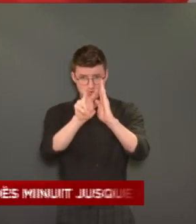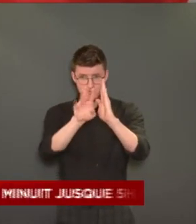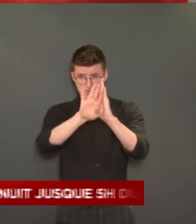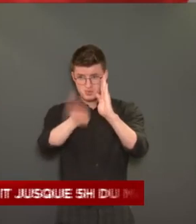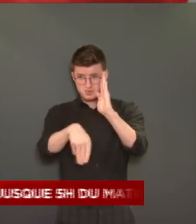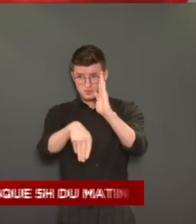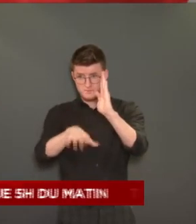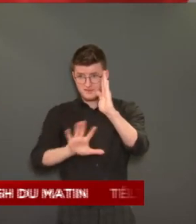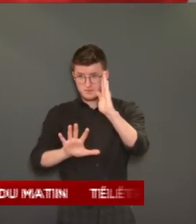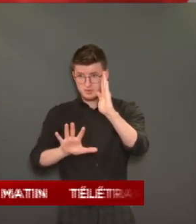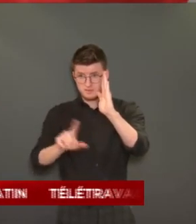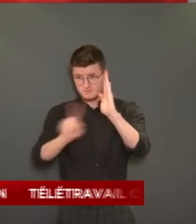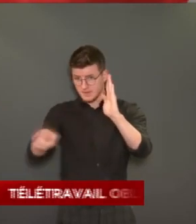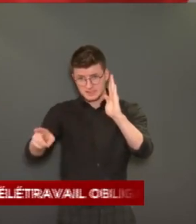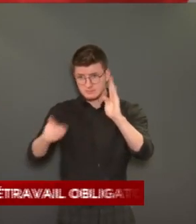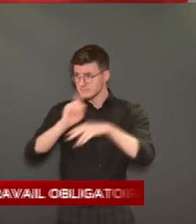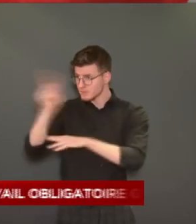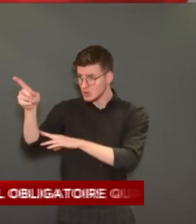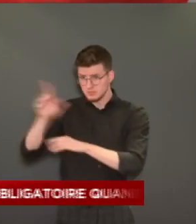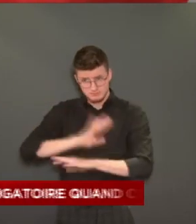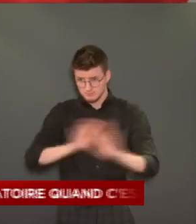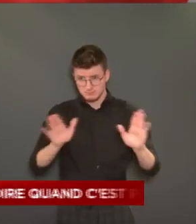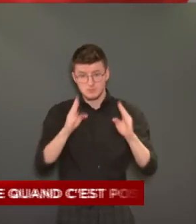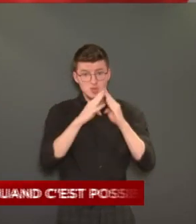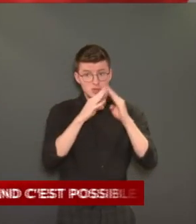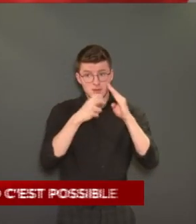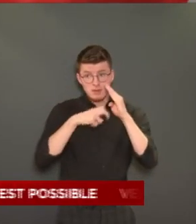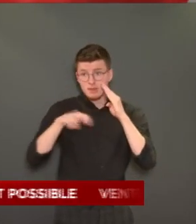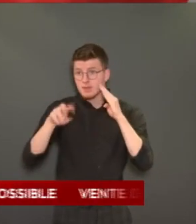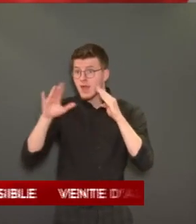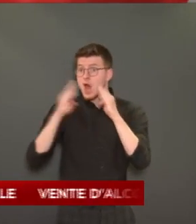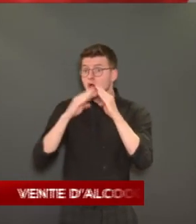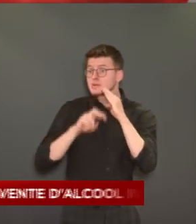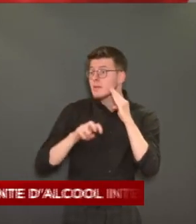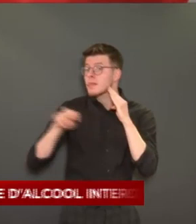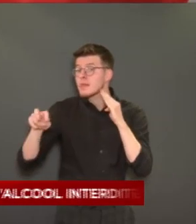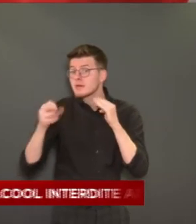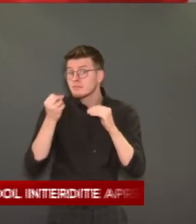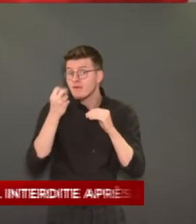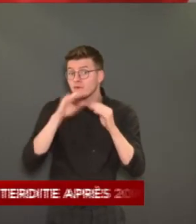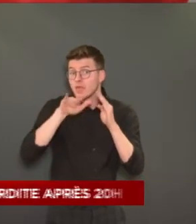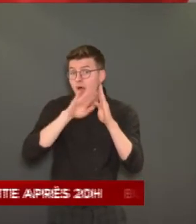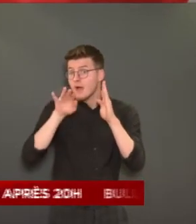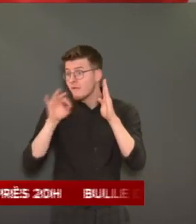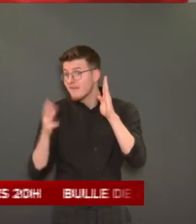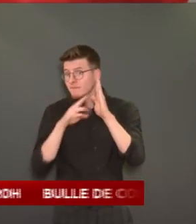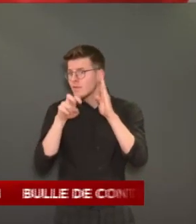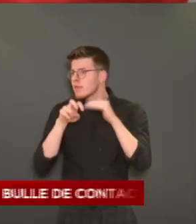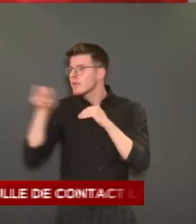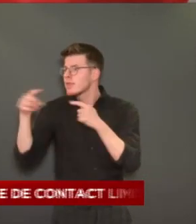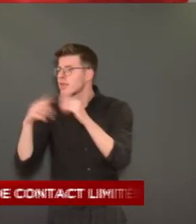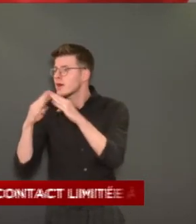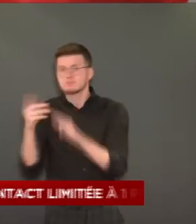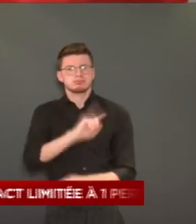eh bien, n'allez pas d'un endroit à un autre, n'allez pas de l'un à l'autre entre minuit et 5 heures du